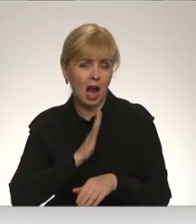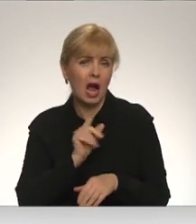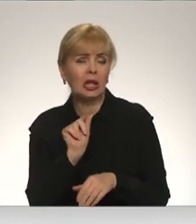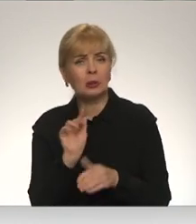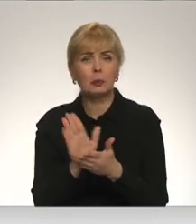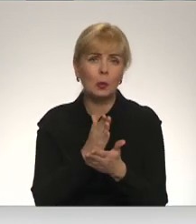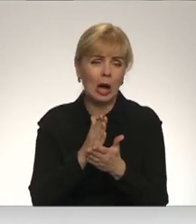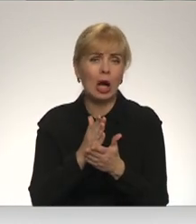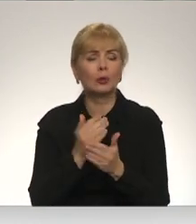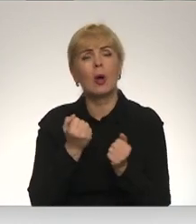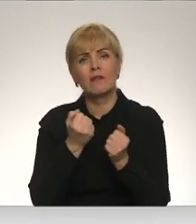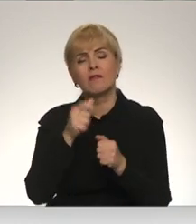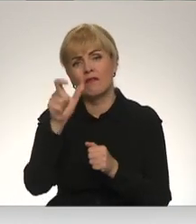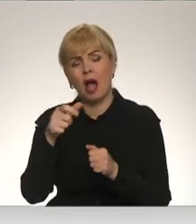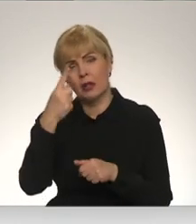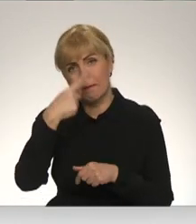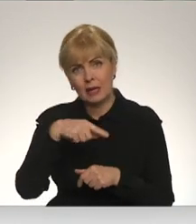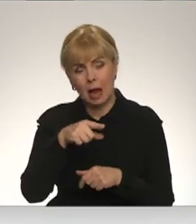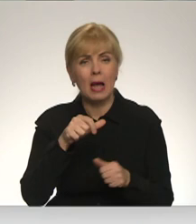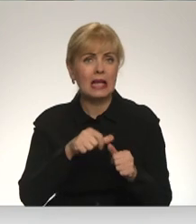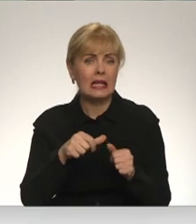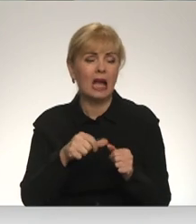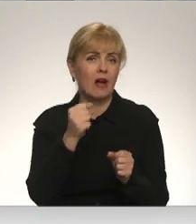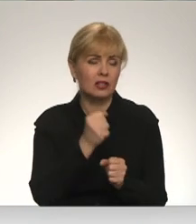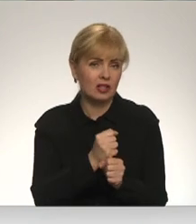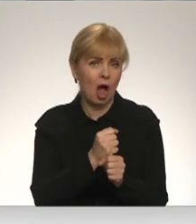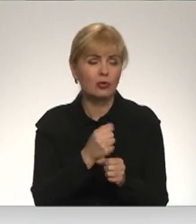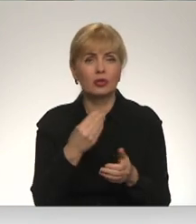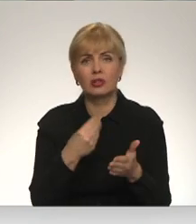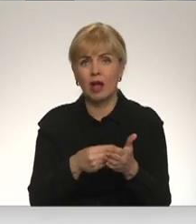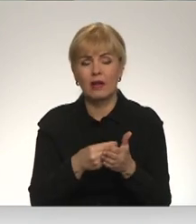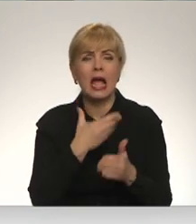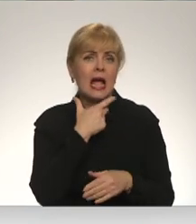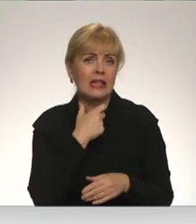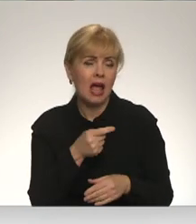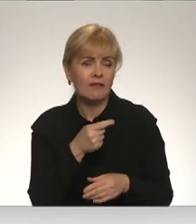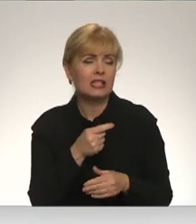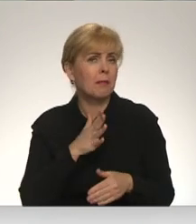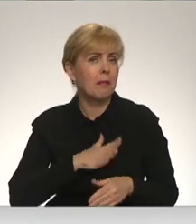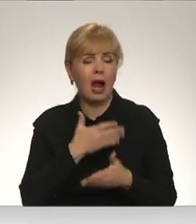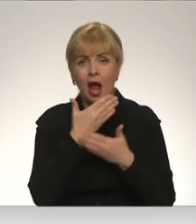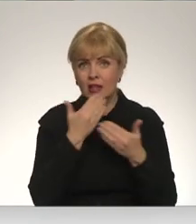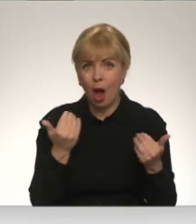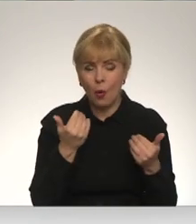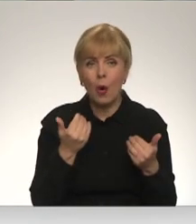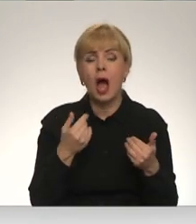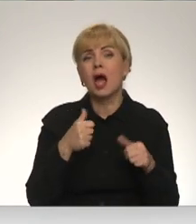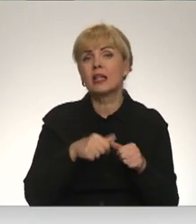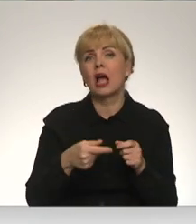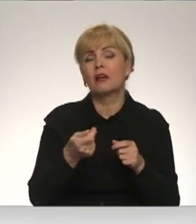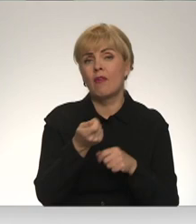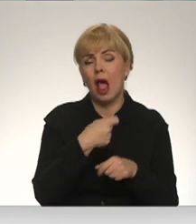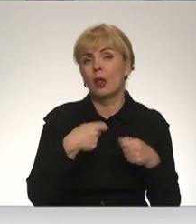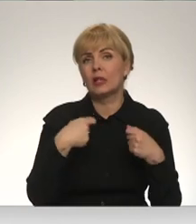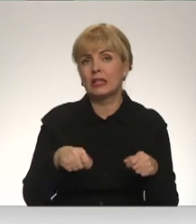autovadītāju pieprasījumu. Lai gan pašām degvielas uzpildes stacijām šķiet, ka degvielas deficīta pazīmi nav, degvielas tirgotāju un ražotāju